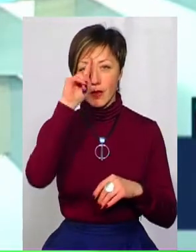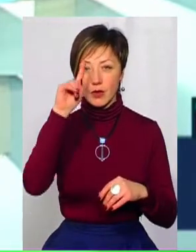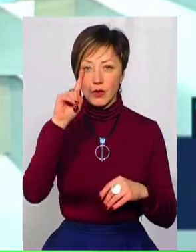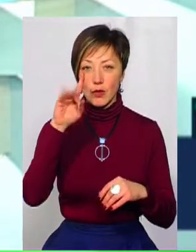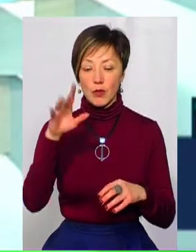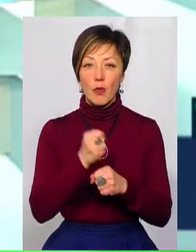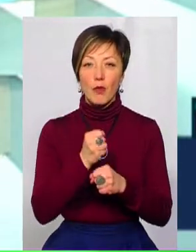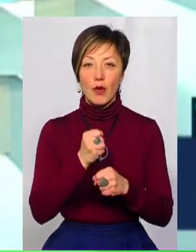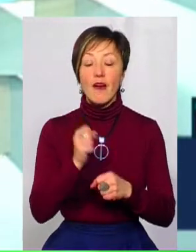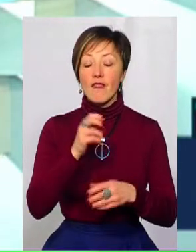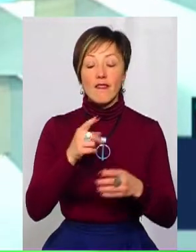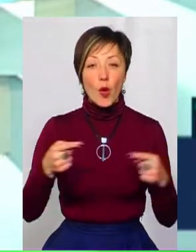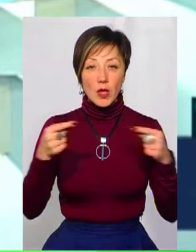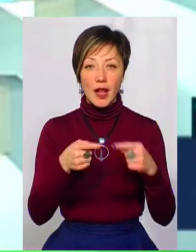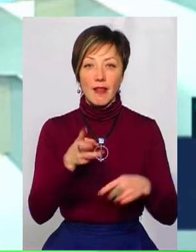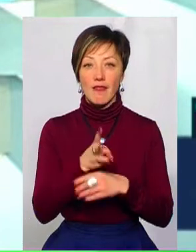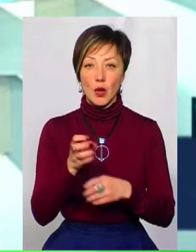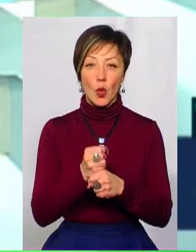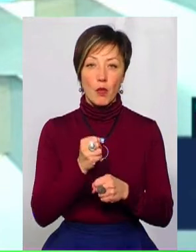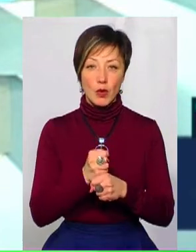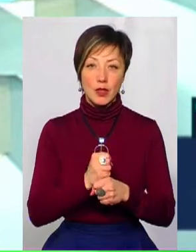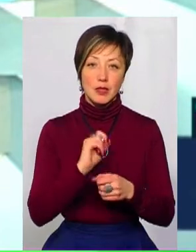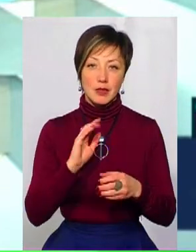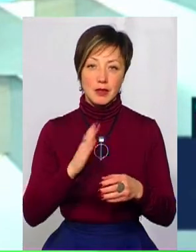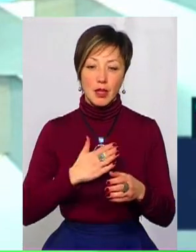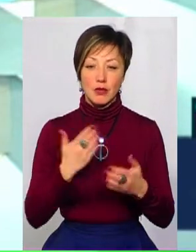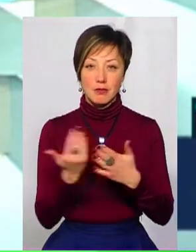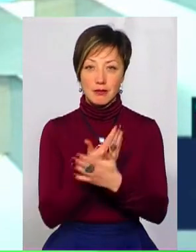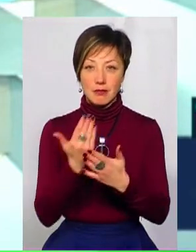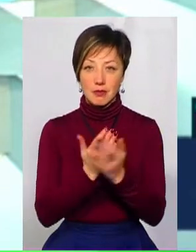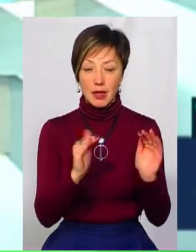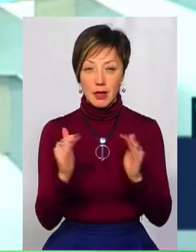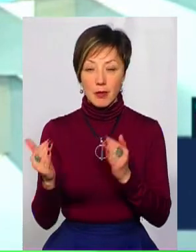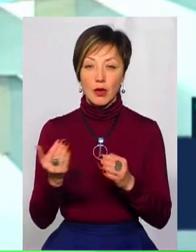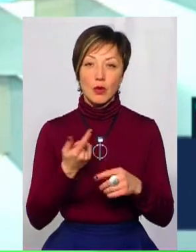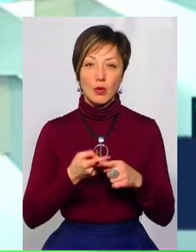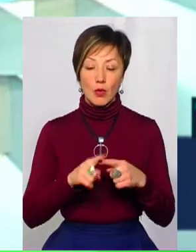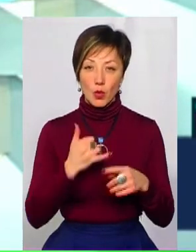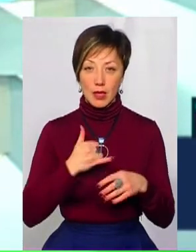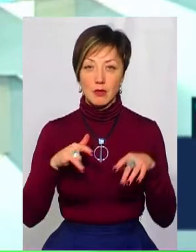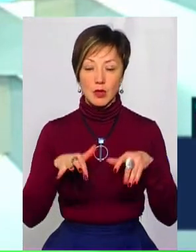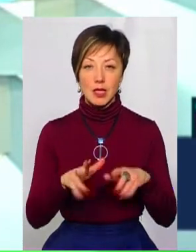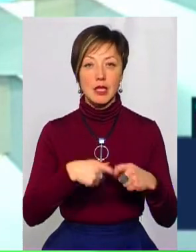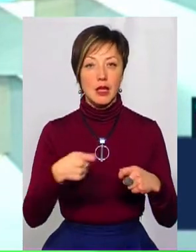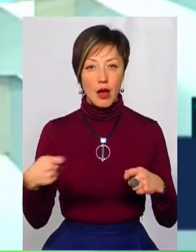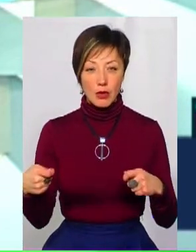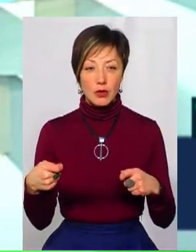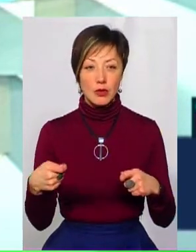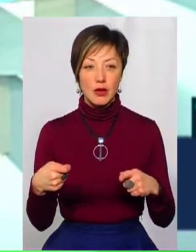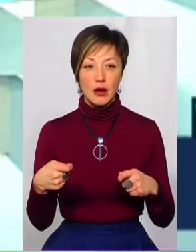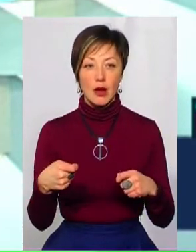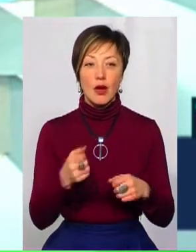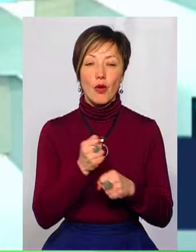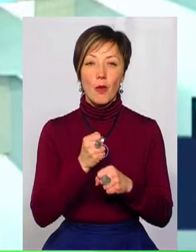відеороботою. Конкретно відеороботу, в нашому випадку, якщо ми всі звикли до звичайних кліпів, то у нас цей процес затягнутий, адже ми малюємо